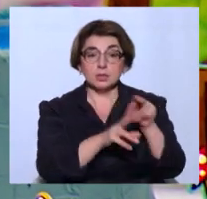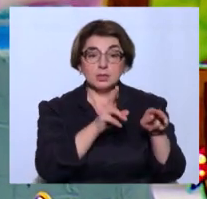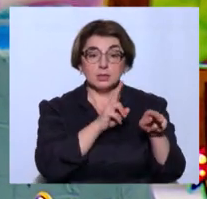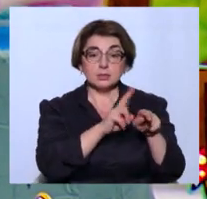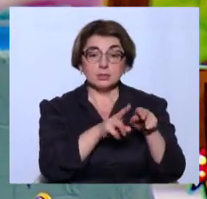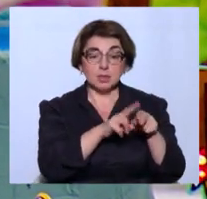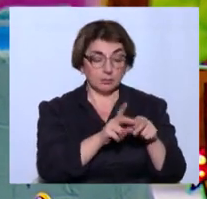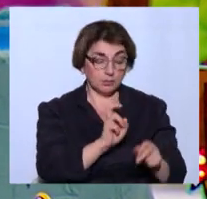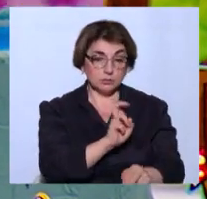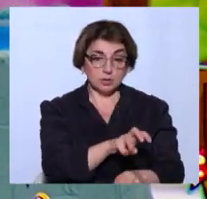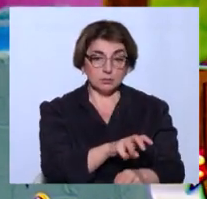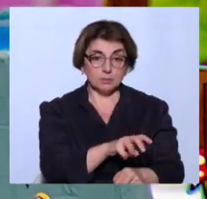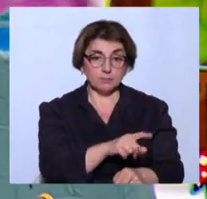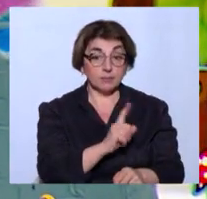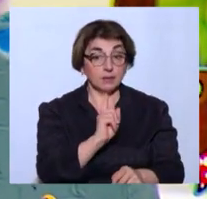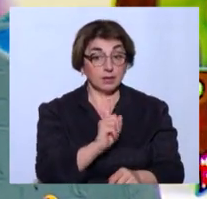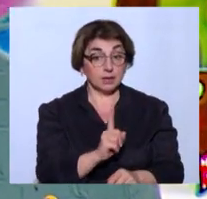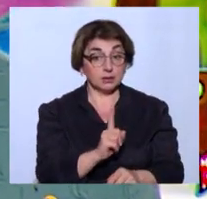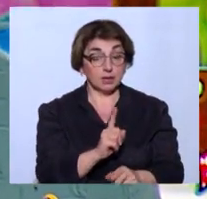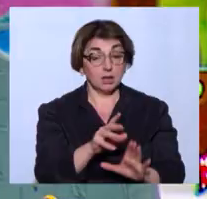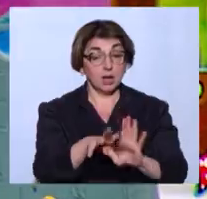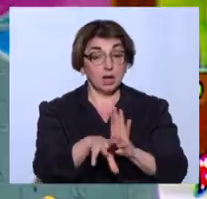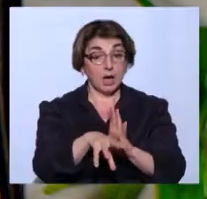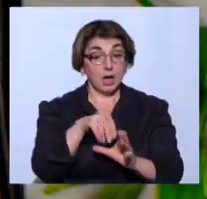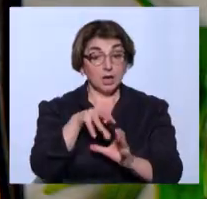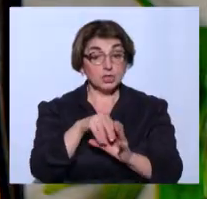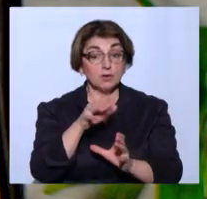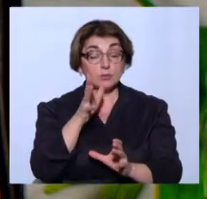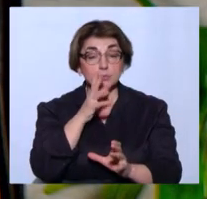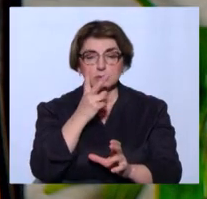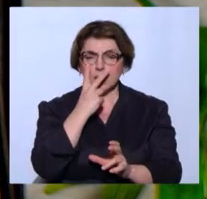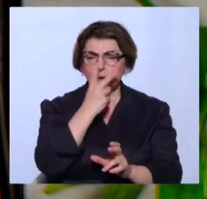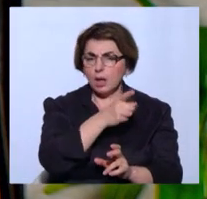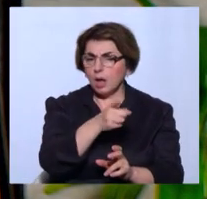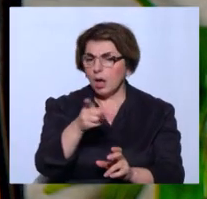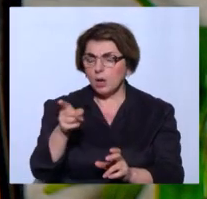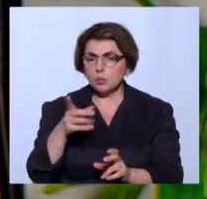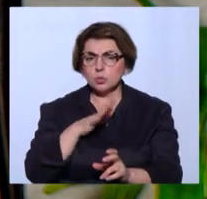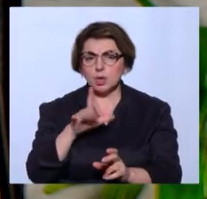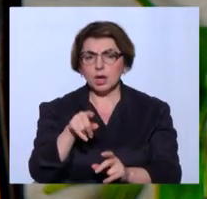სტაფილოს. რადგან არჩევნების დროს მელაკუდას არ დაუნახავს